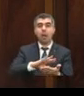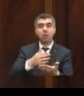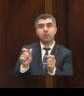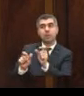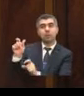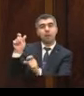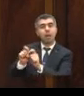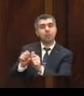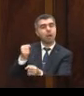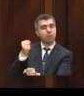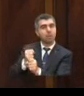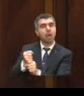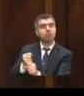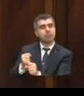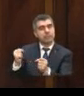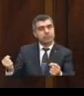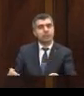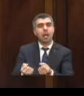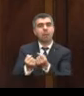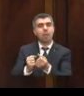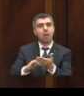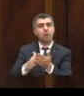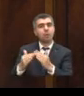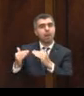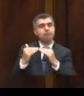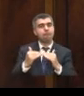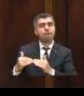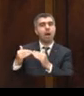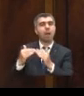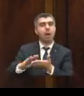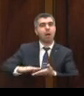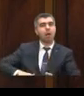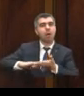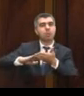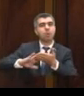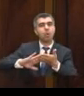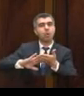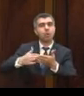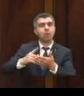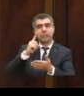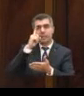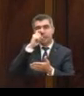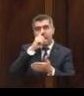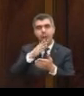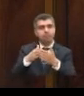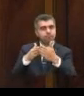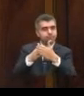كمغاربة مسيرة تنميتنا ووحدتنا، وندلل بها كل الصعاب